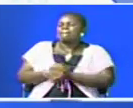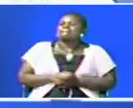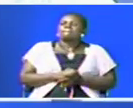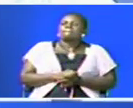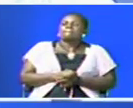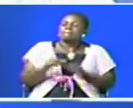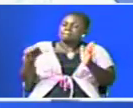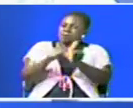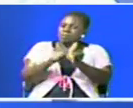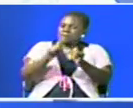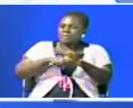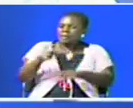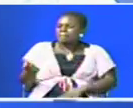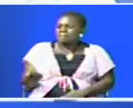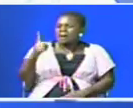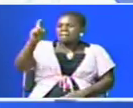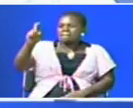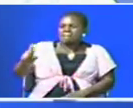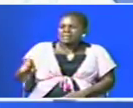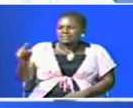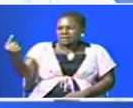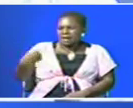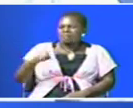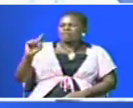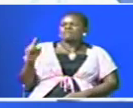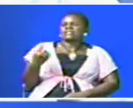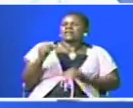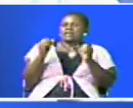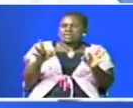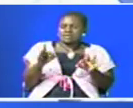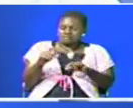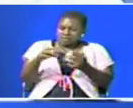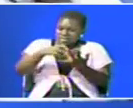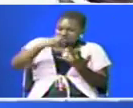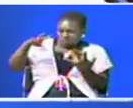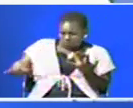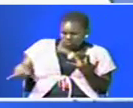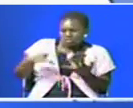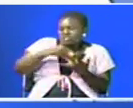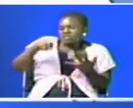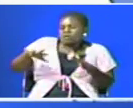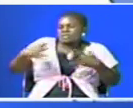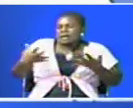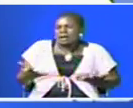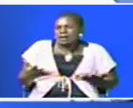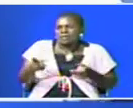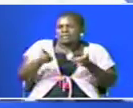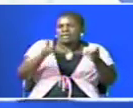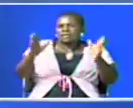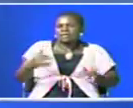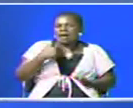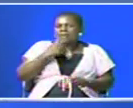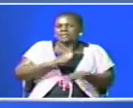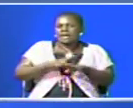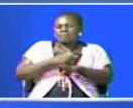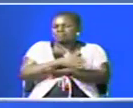yale matatizo huwa lazima yatangulie kwamba ikiwa tutaachana, tutaachana namna gani. Haya, mwelekeza ananjuza kuwa hatuna